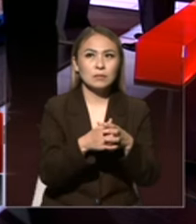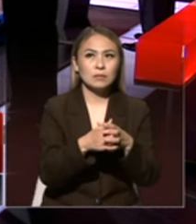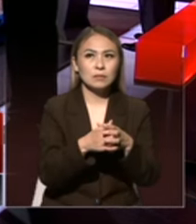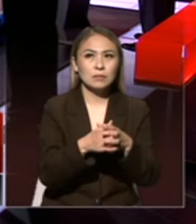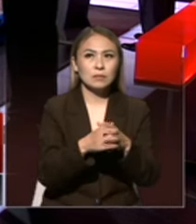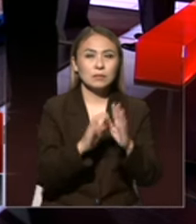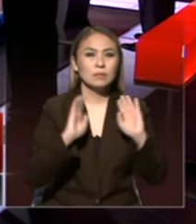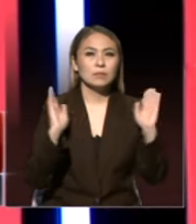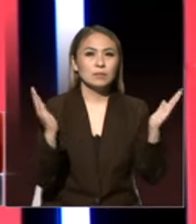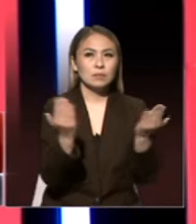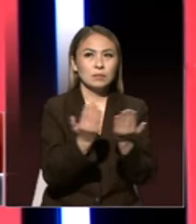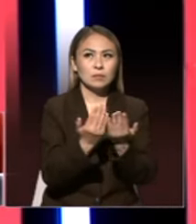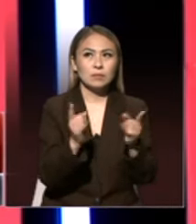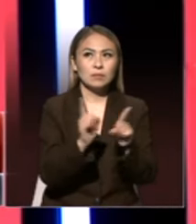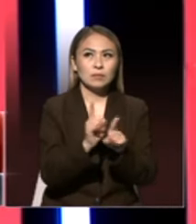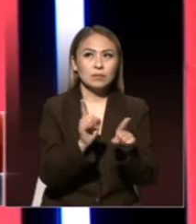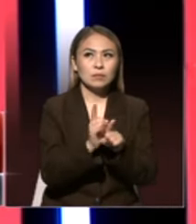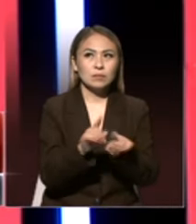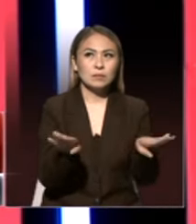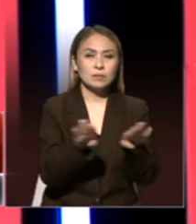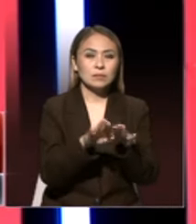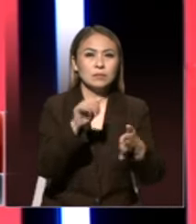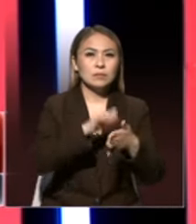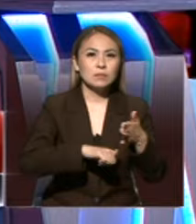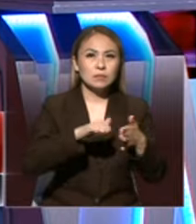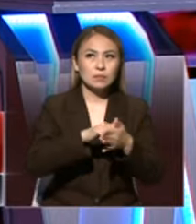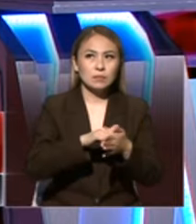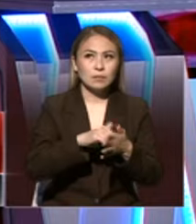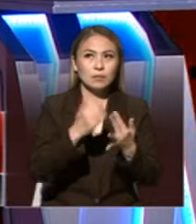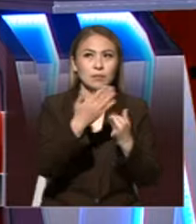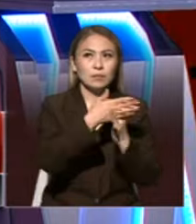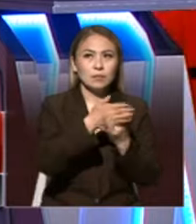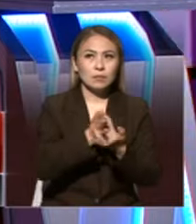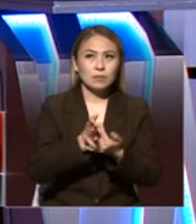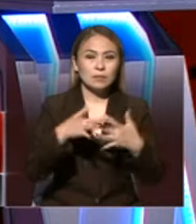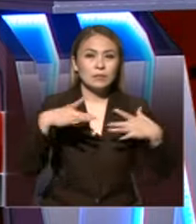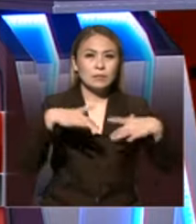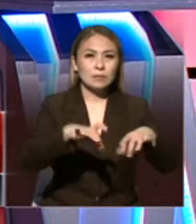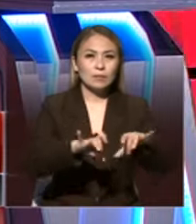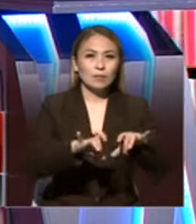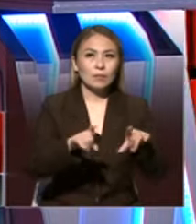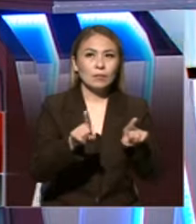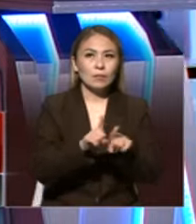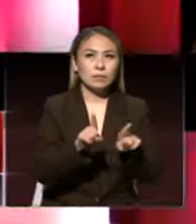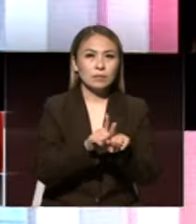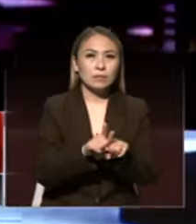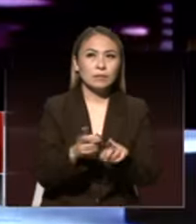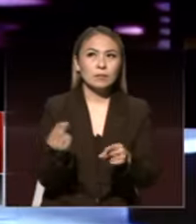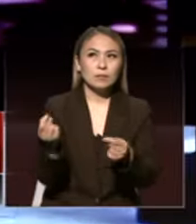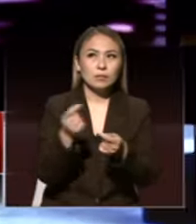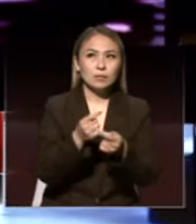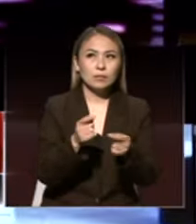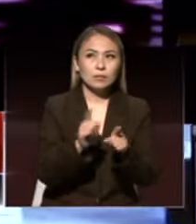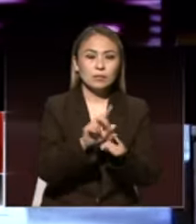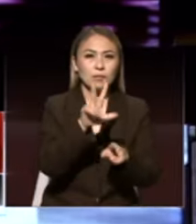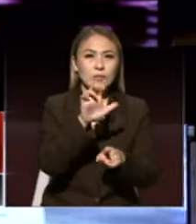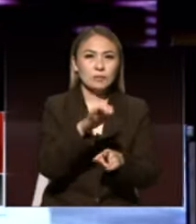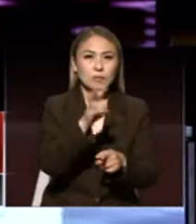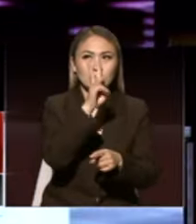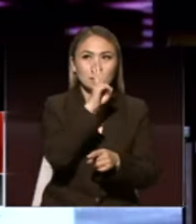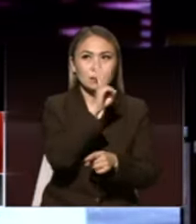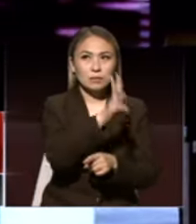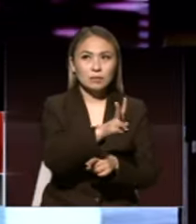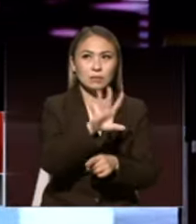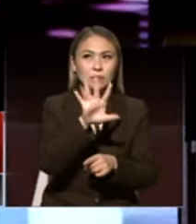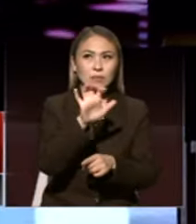дейді. Байыт дейді жан жағыңды. Сол себептен мен бәріне бөлсем, трактористқа да. Ақшам келіп тұр ма? Мә, 300 мың теңге айлық,